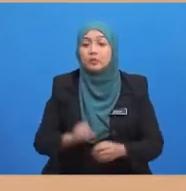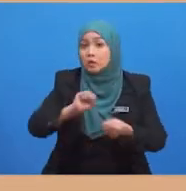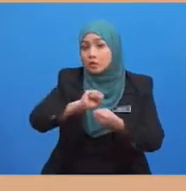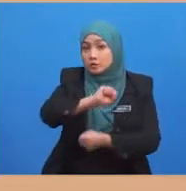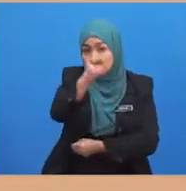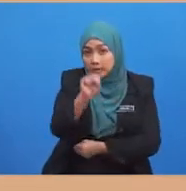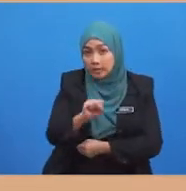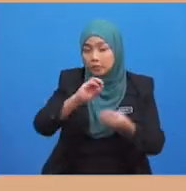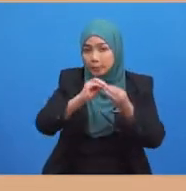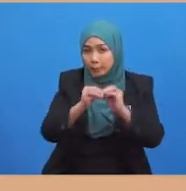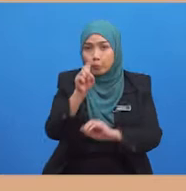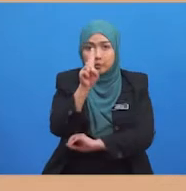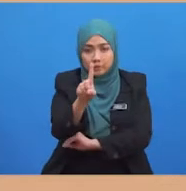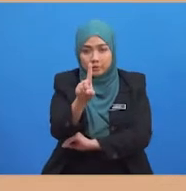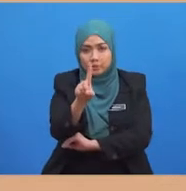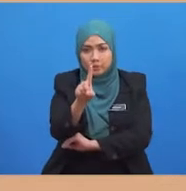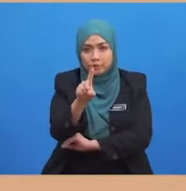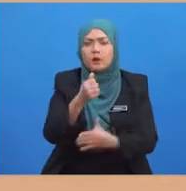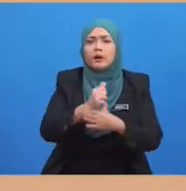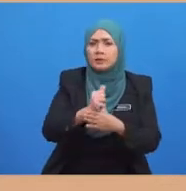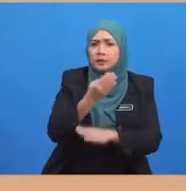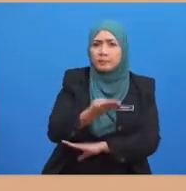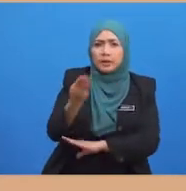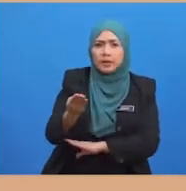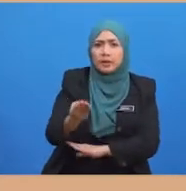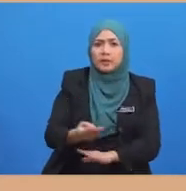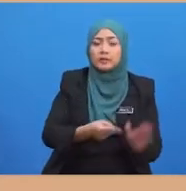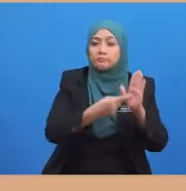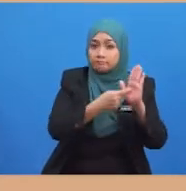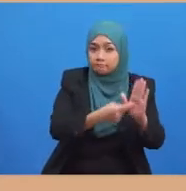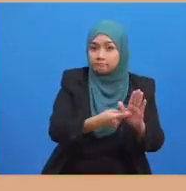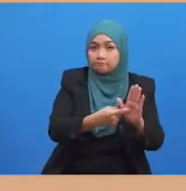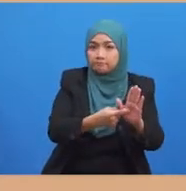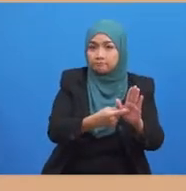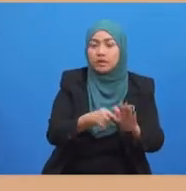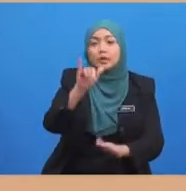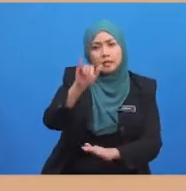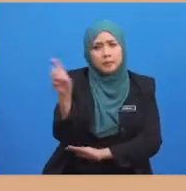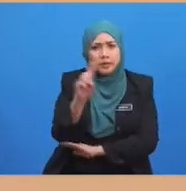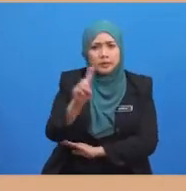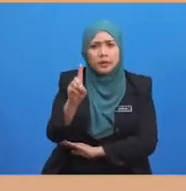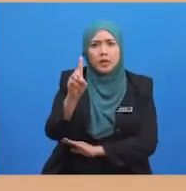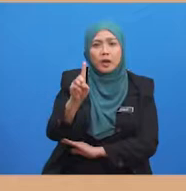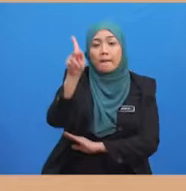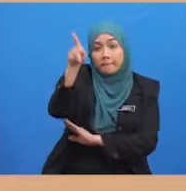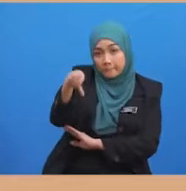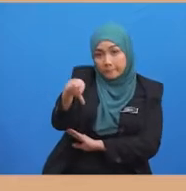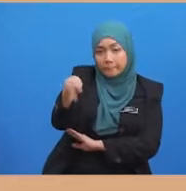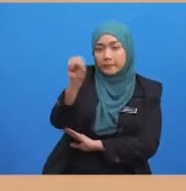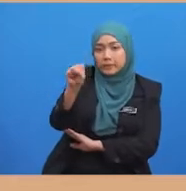Soalan yang pertama, antara bahan berikut yang manakah polimer sintetik?